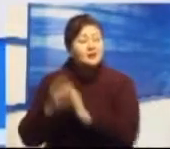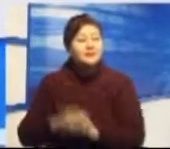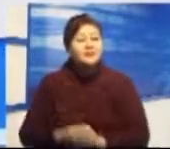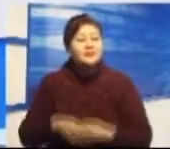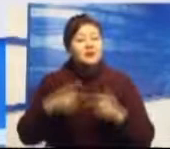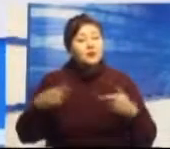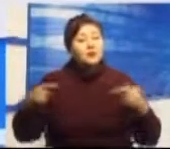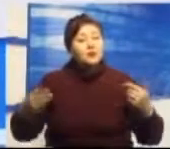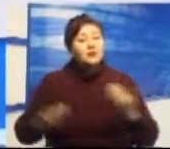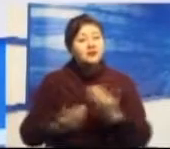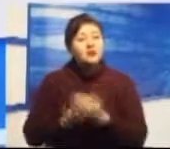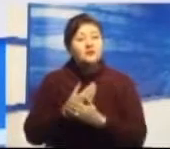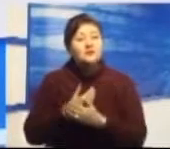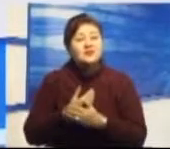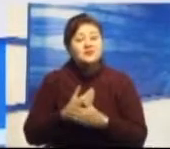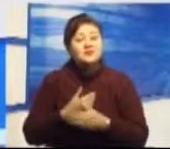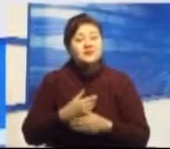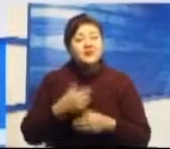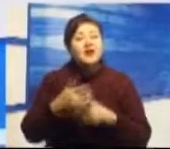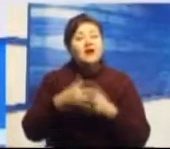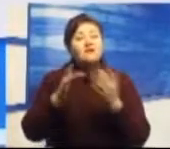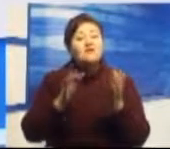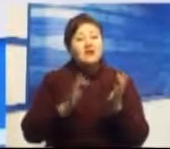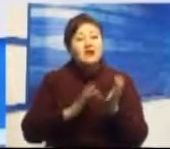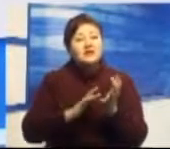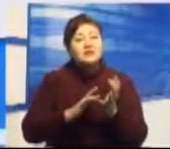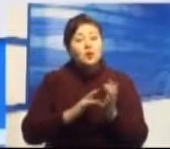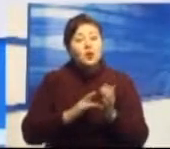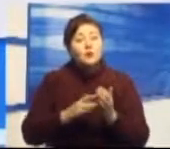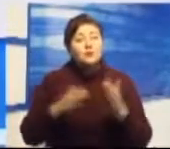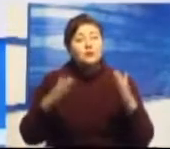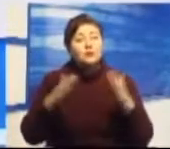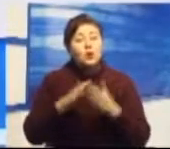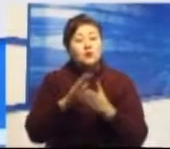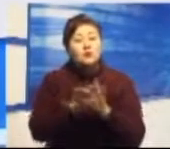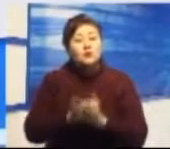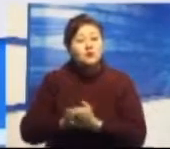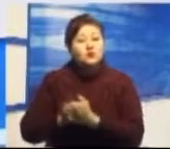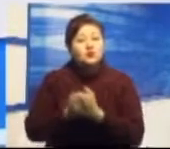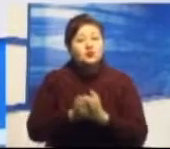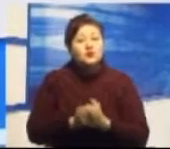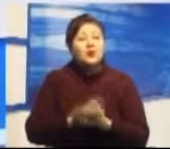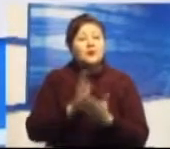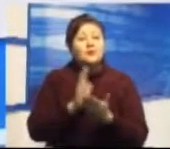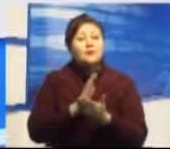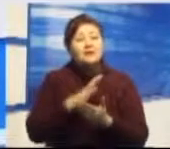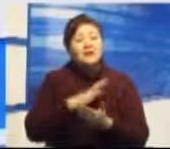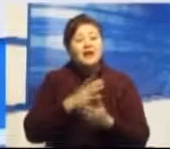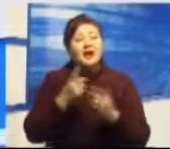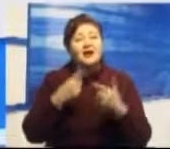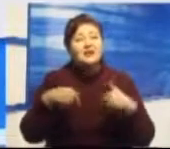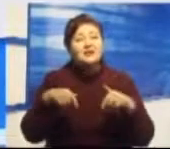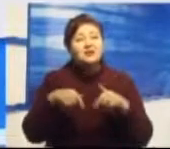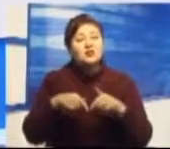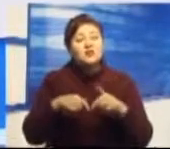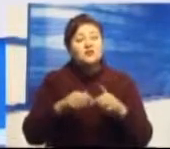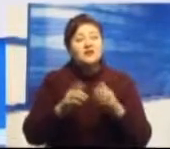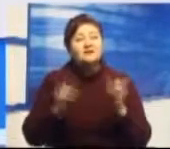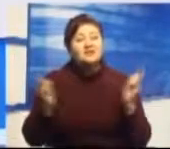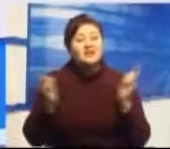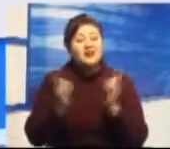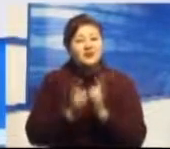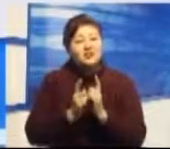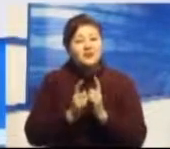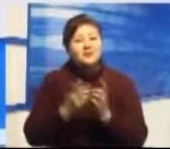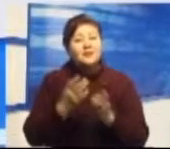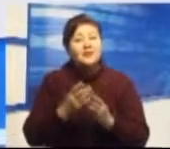Өзгеде жаңалықтар. Қалалық достық үйінде жан жылуы қайырымдылық акциясы өтті. Оған облыстық мәслихаттың депутаты Марат Құрманбай және